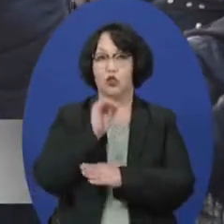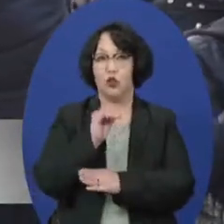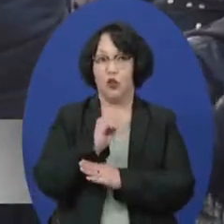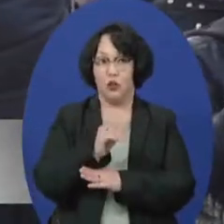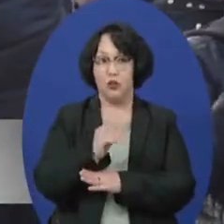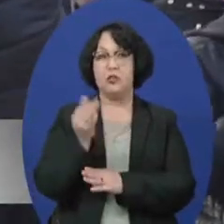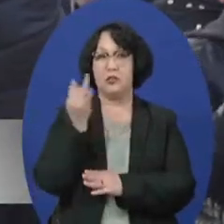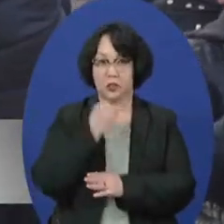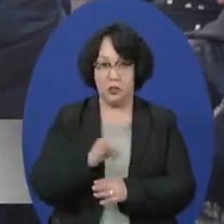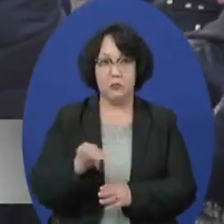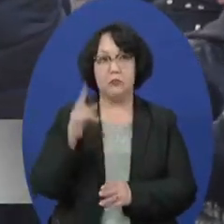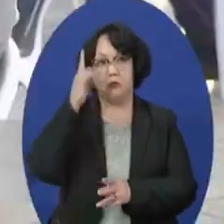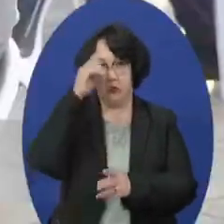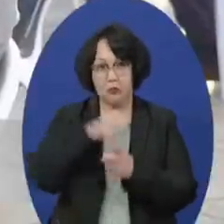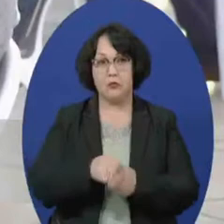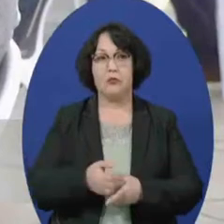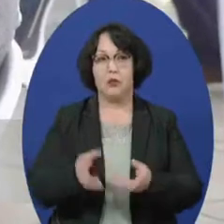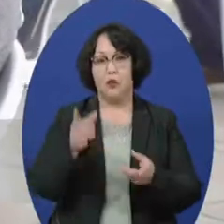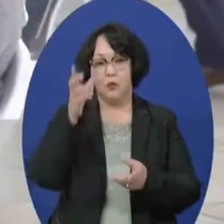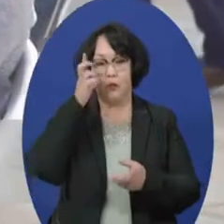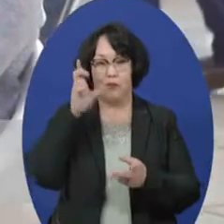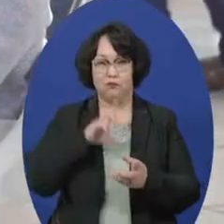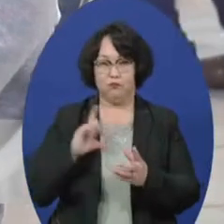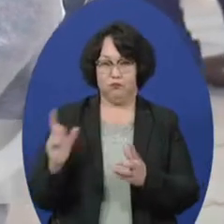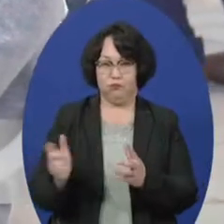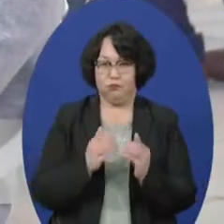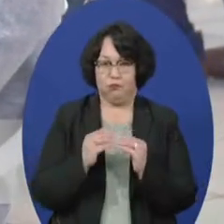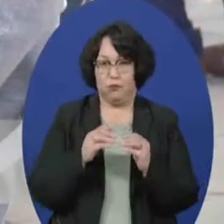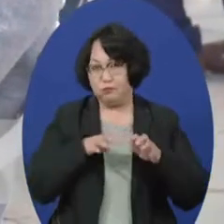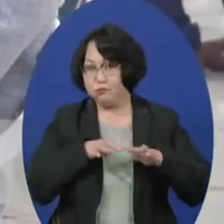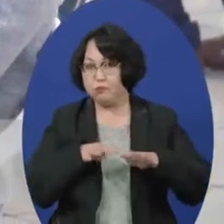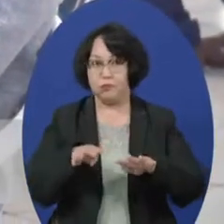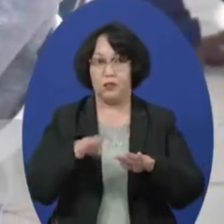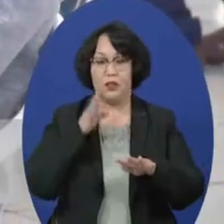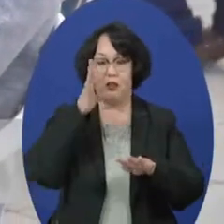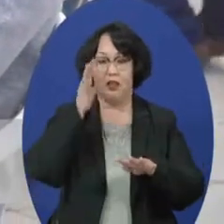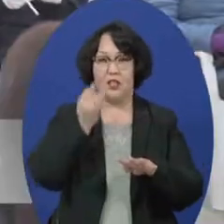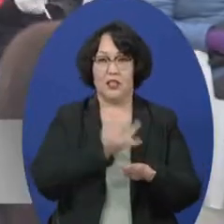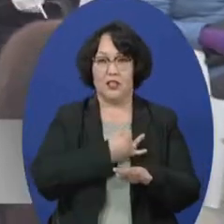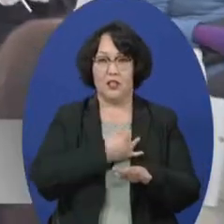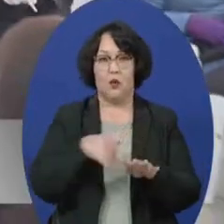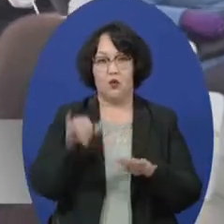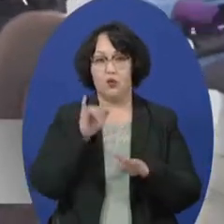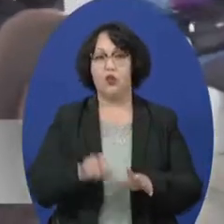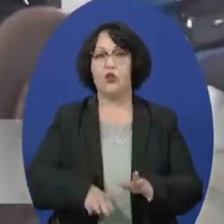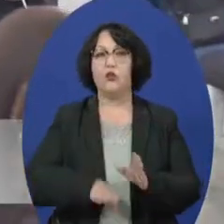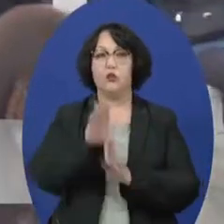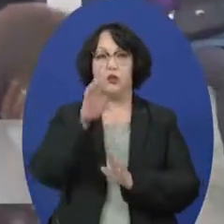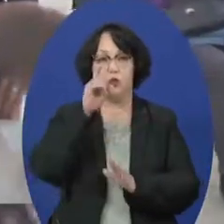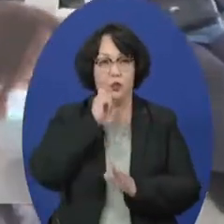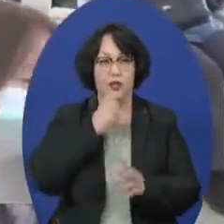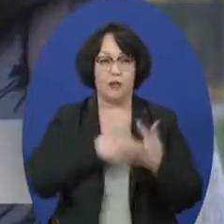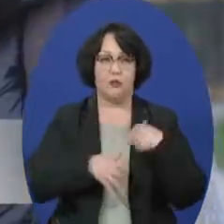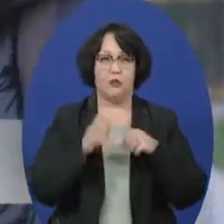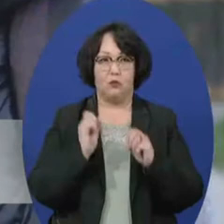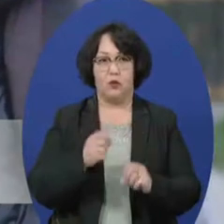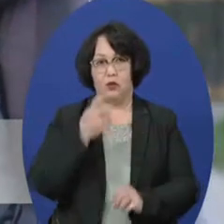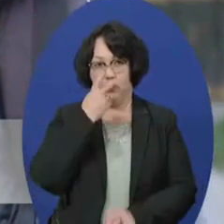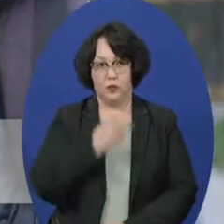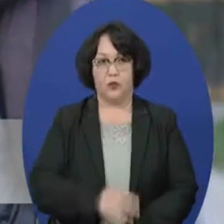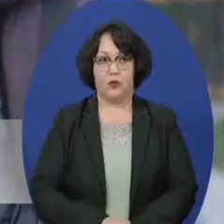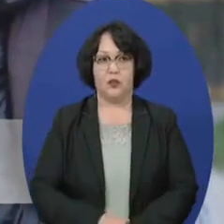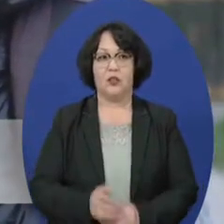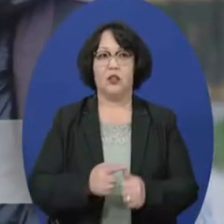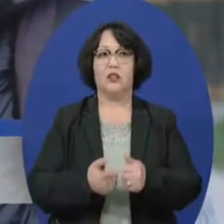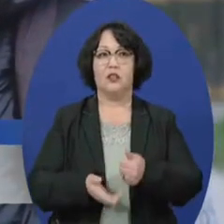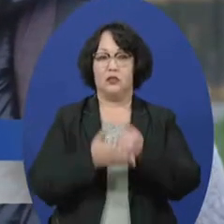ингэж тусчээ. Боловсролын тэгш гараа залуусыг ирээдүйдээ итгэлтэй, улсаа хөгжүүлэх хүсэл эрмэлзэлтэй болгоно гэж үзэж байна. Нэр